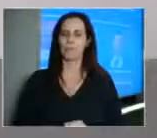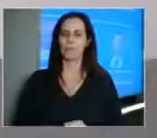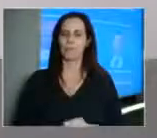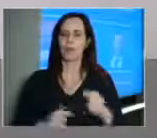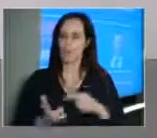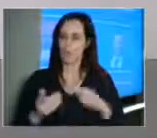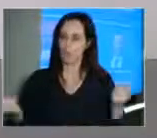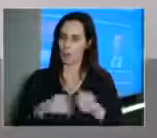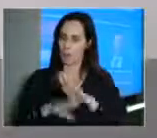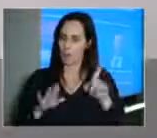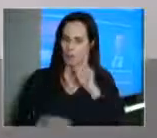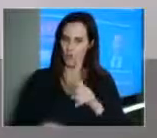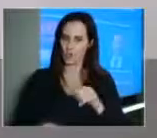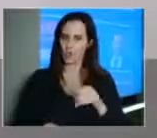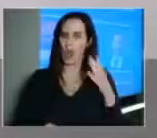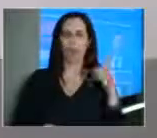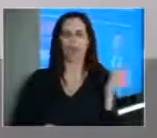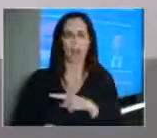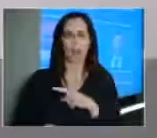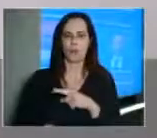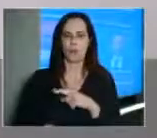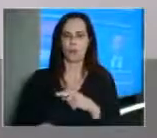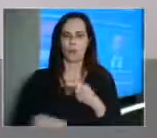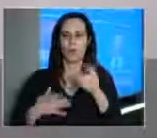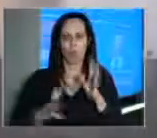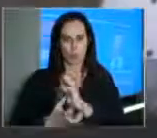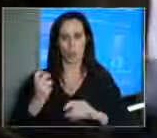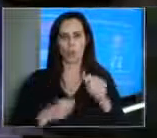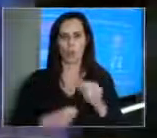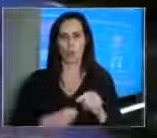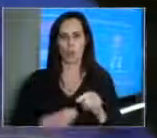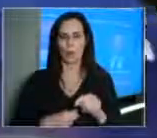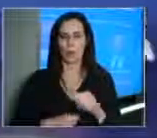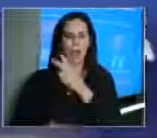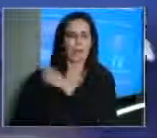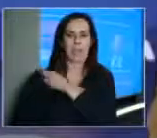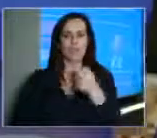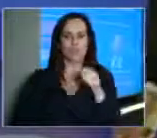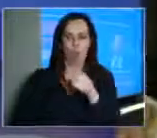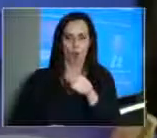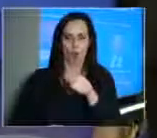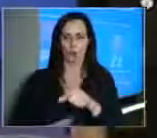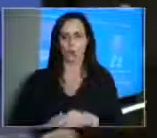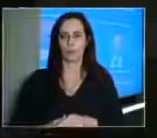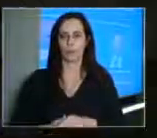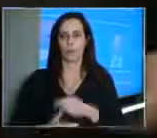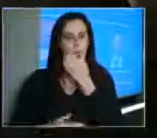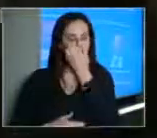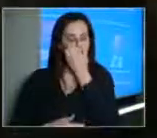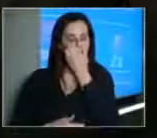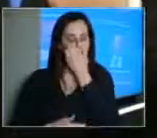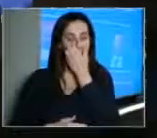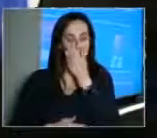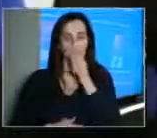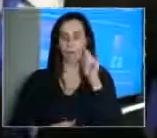ובגזרת הקמפיינים האנונימיים, לעומת זאת, זה היה שבוע מאוד מאוד סוער, שבו קפטן ג'ורג' הפליג למרחק והגיע הכי רחוק שהוא